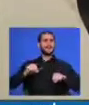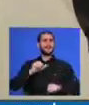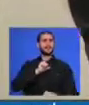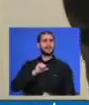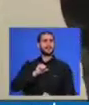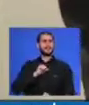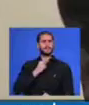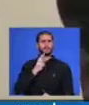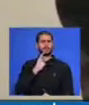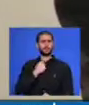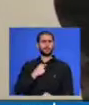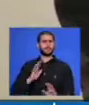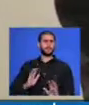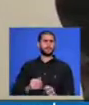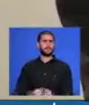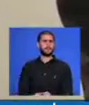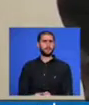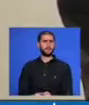soberano,